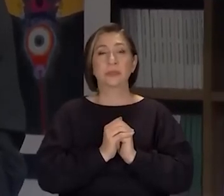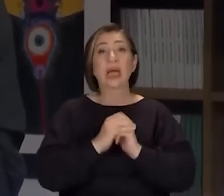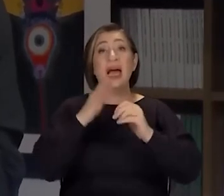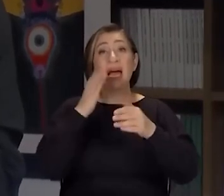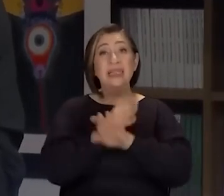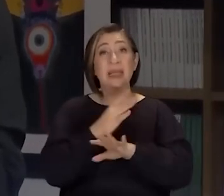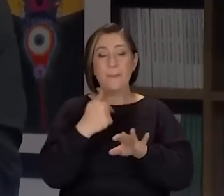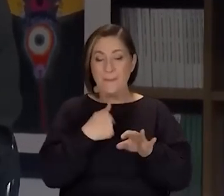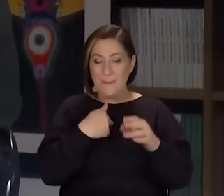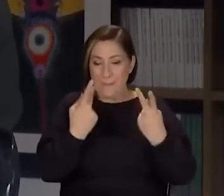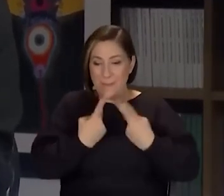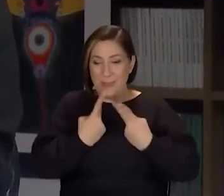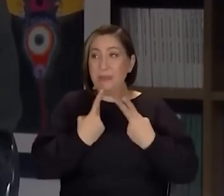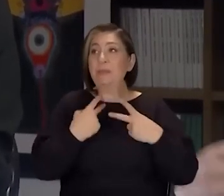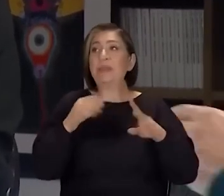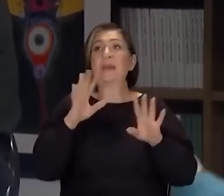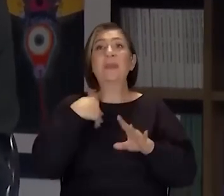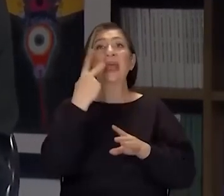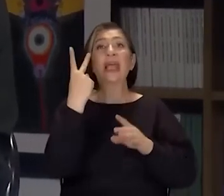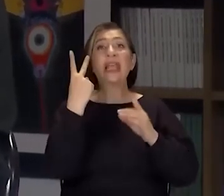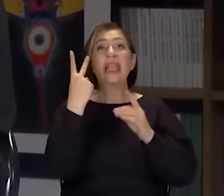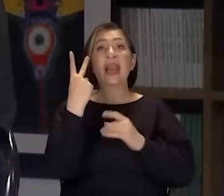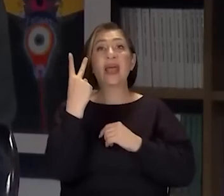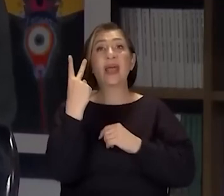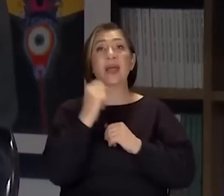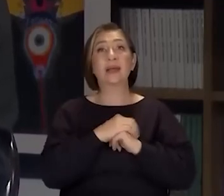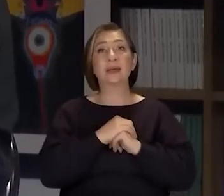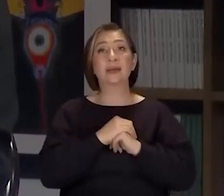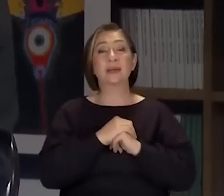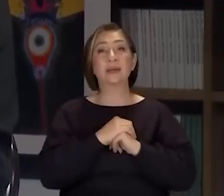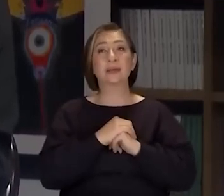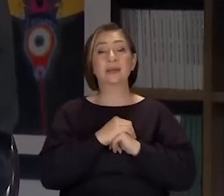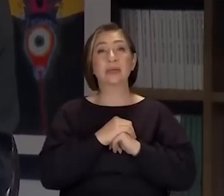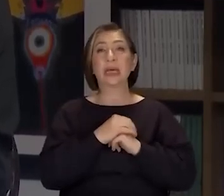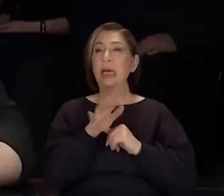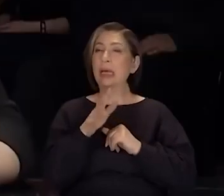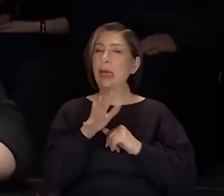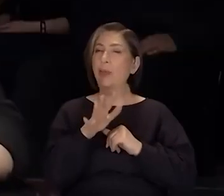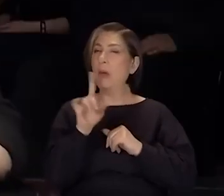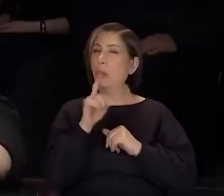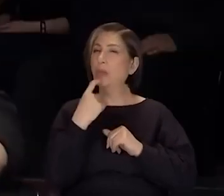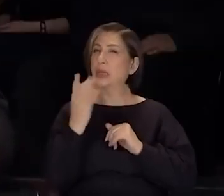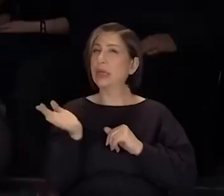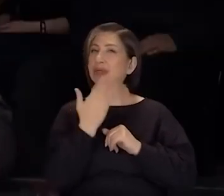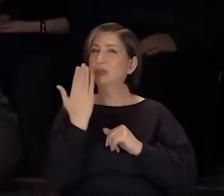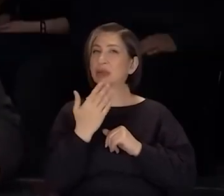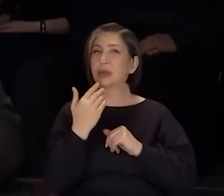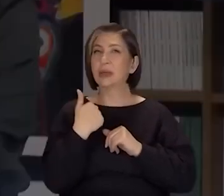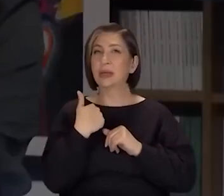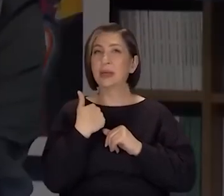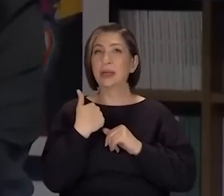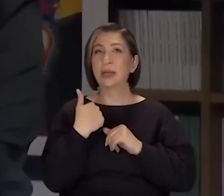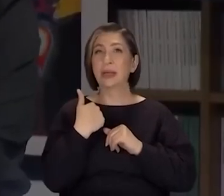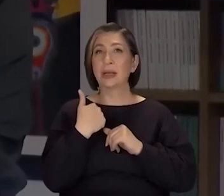Aslında benim meziyetim değil. Benim iki tane ya galiba 10 yılı geçti. 2 adet menajerim ve